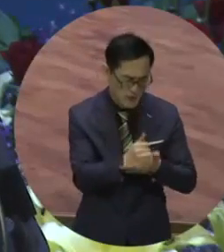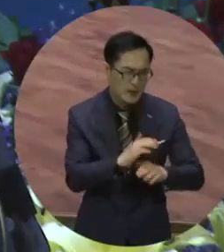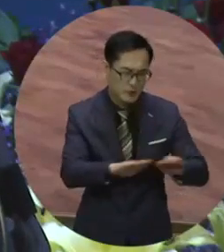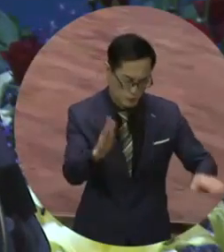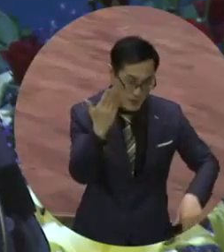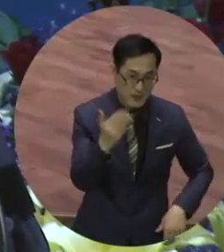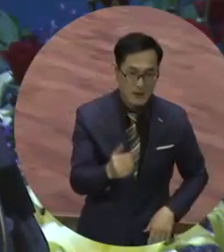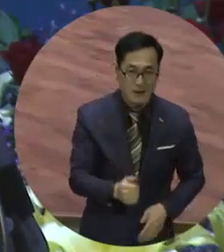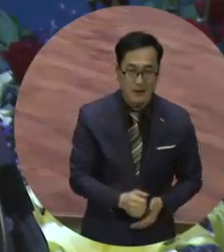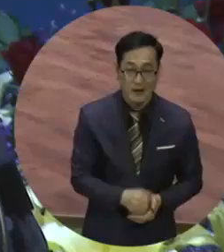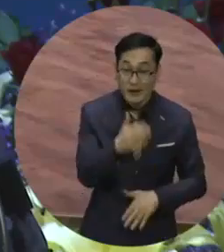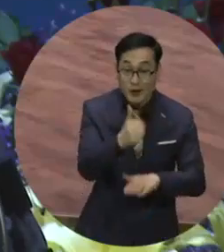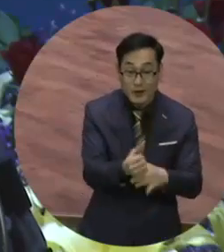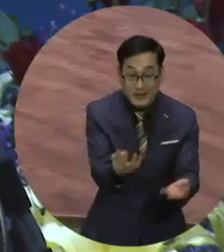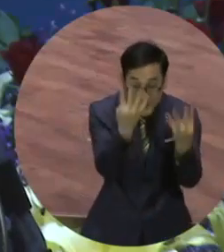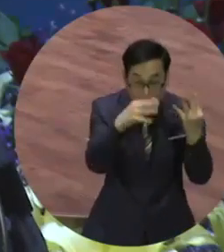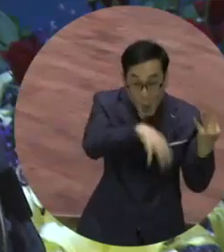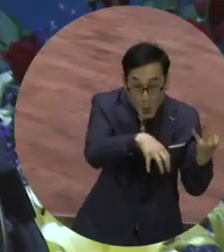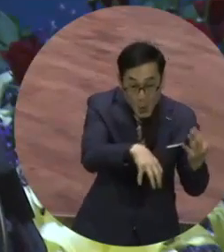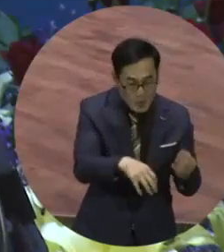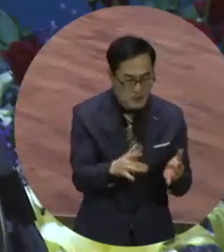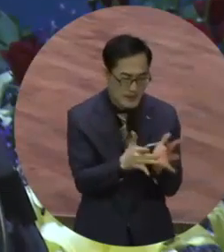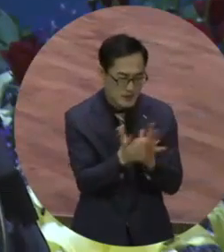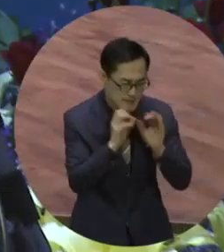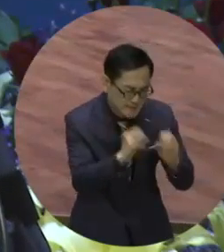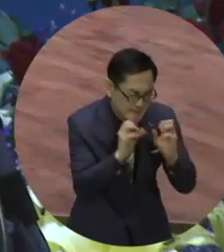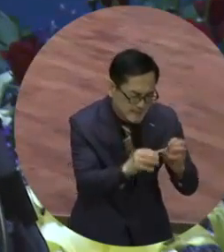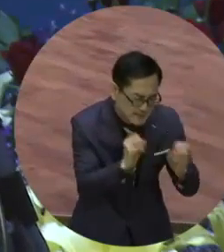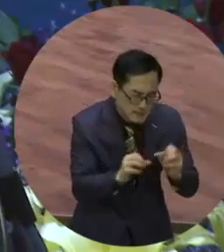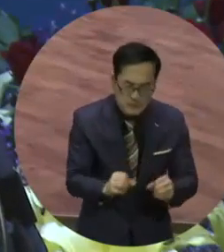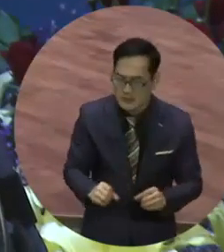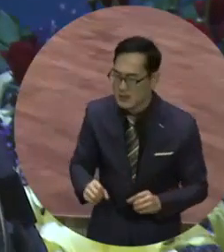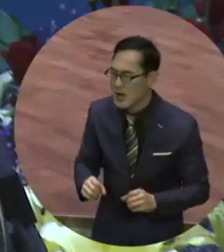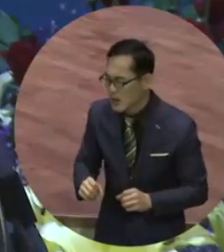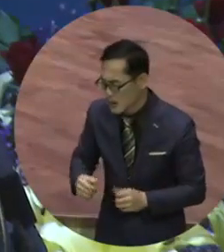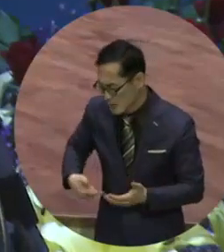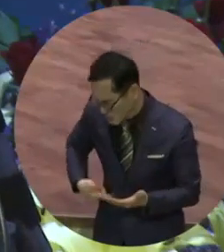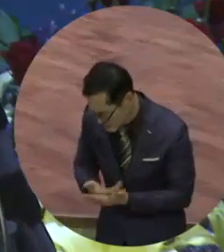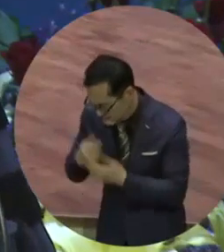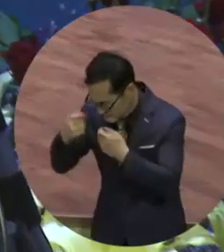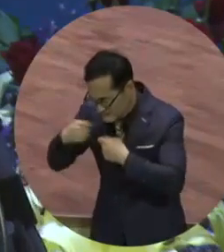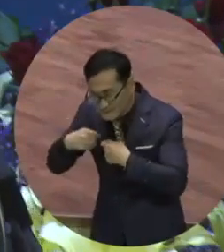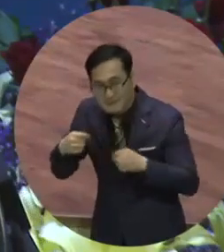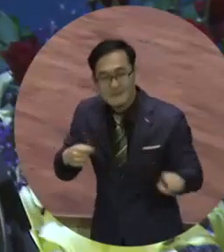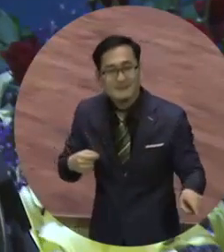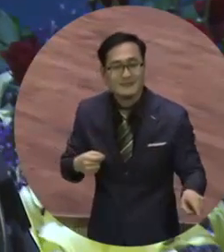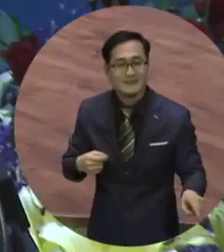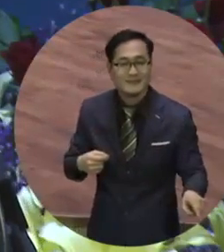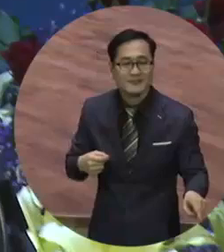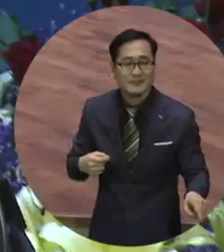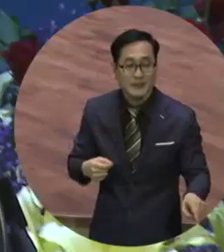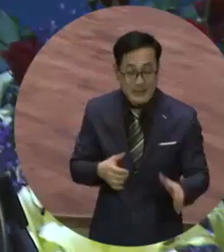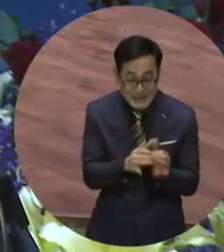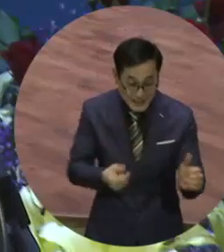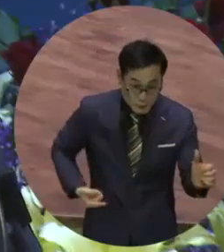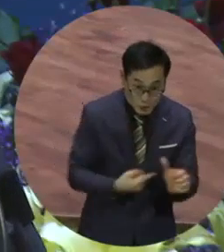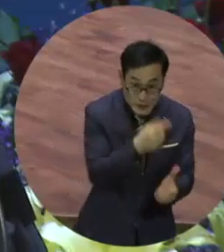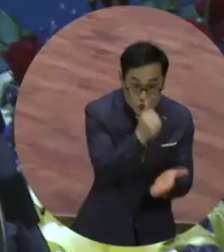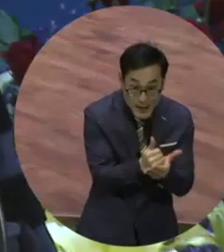독방에서 예수 영접하고 구원 받을 수 있어요. 그만큼 가장 큰 죄가 뭐냐. 사람 죽인 죄보다 더 큰 죄가